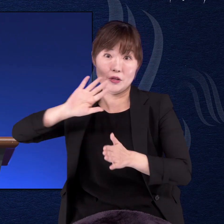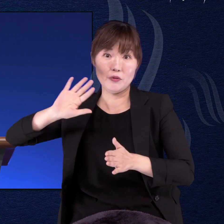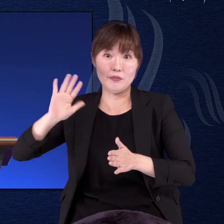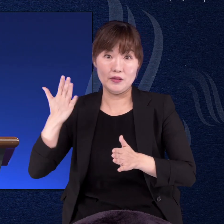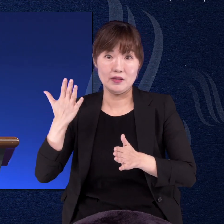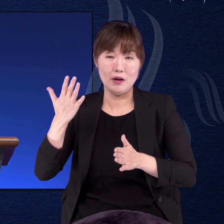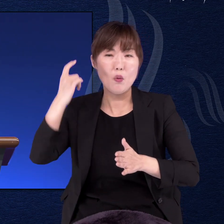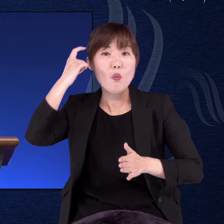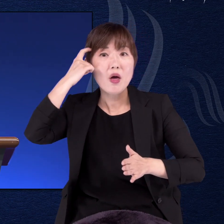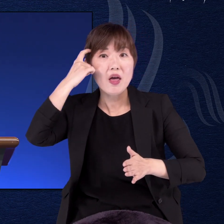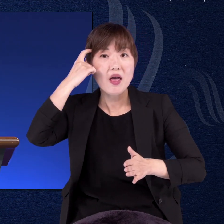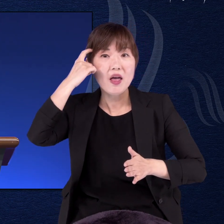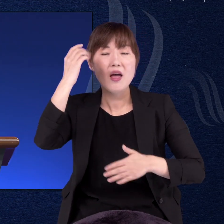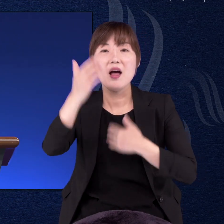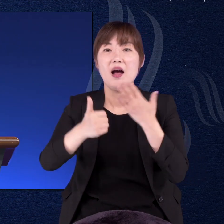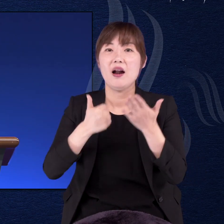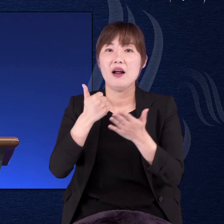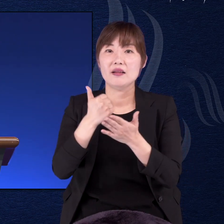기업이니까.